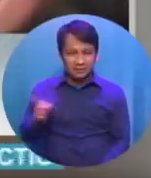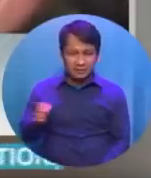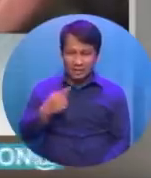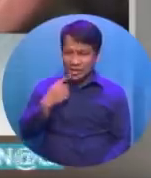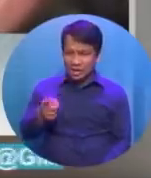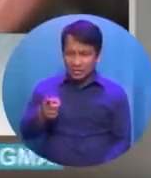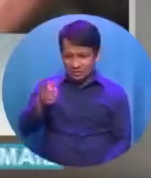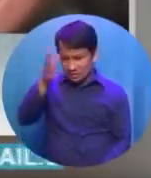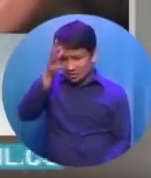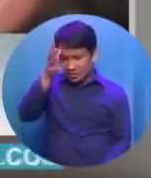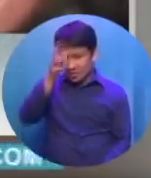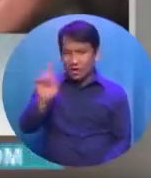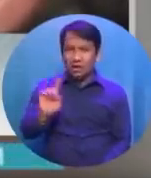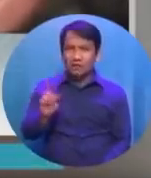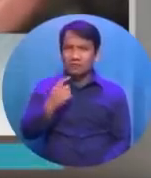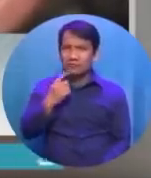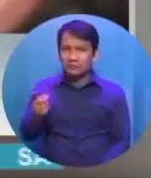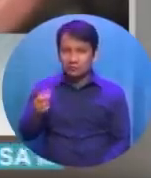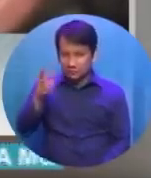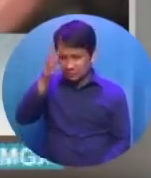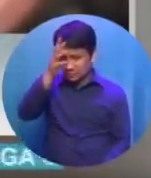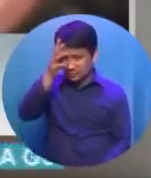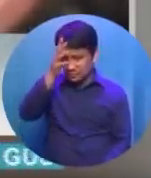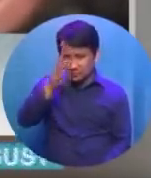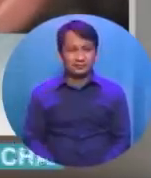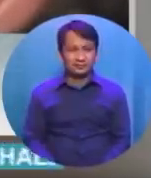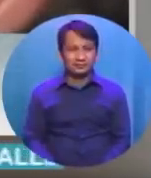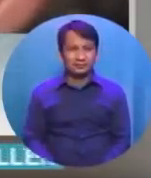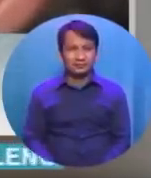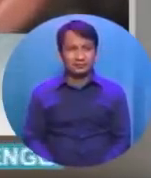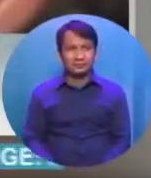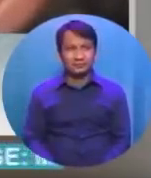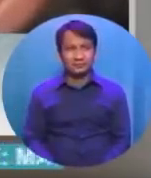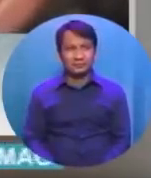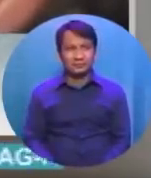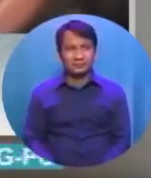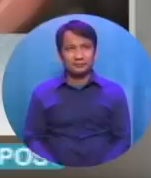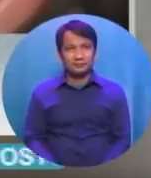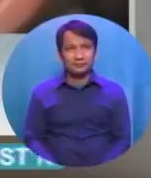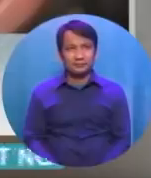mo? Anong gusto mo sabihin sa kanya? Go ahead.